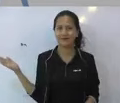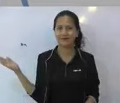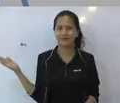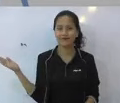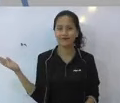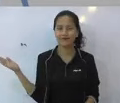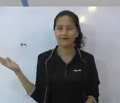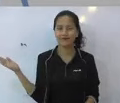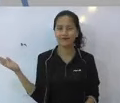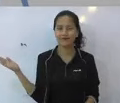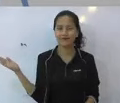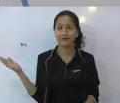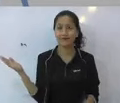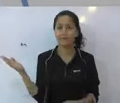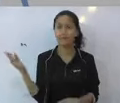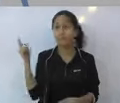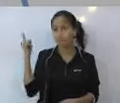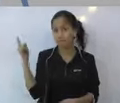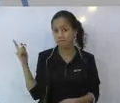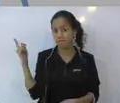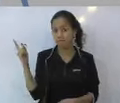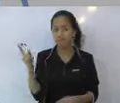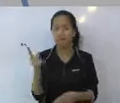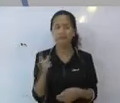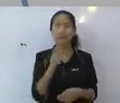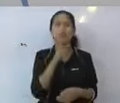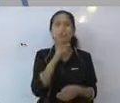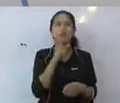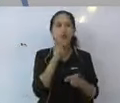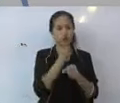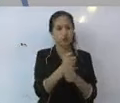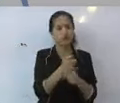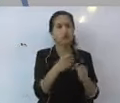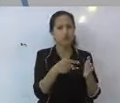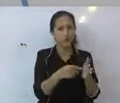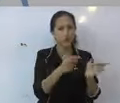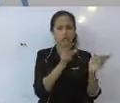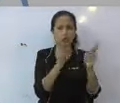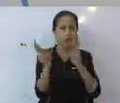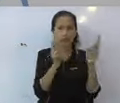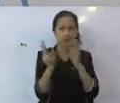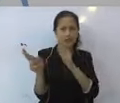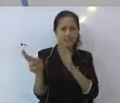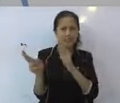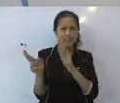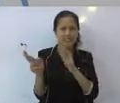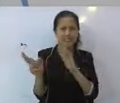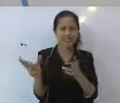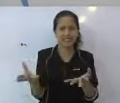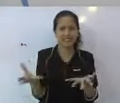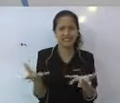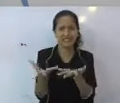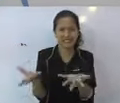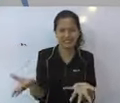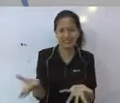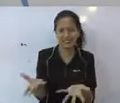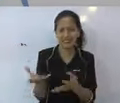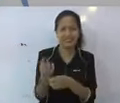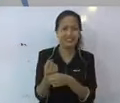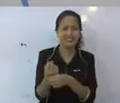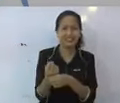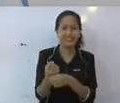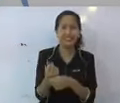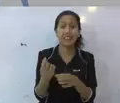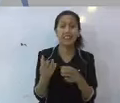sure, ito talagang readily available, di ba, yung mga plant-based. Lagi naman tayong may gulay. Lagi tayong may